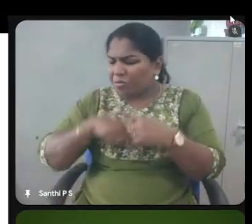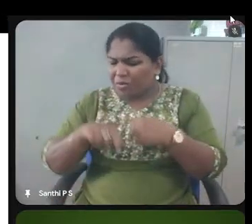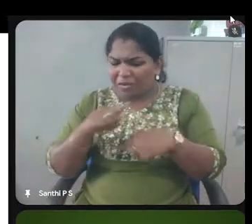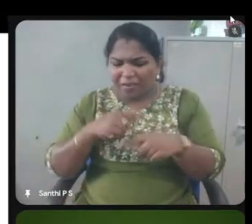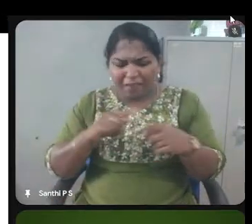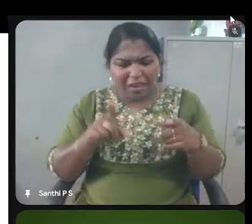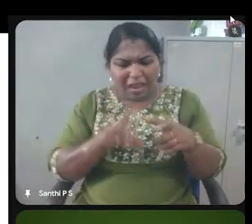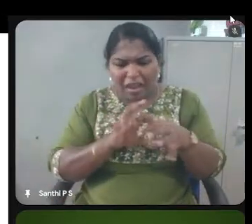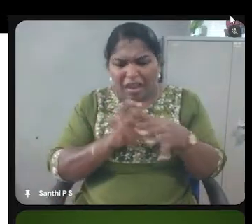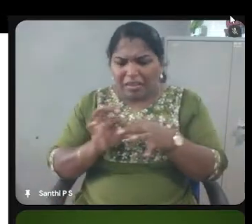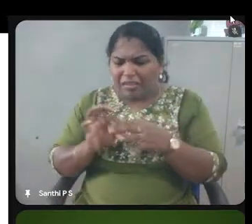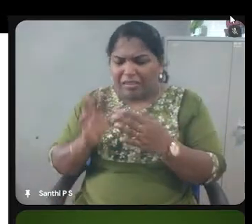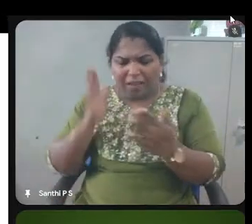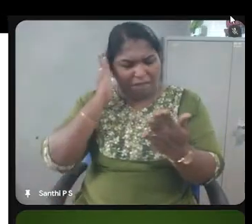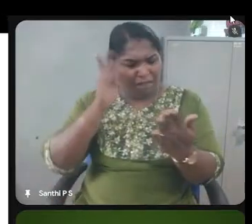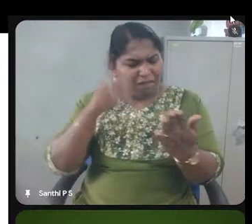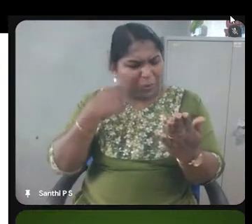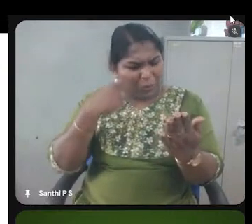എന്നില്ല.